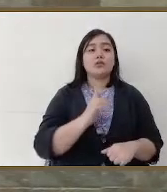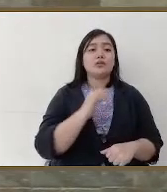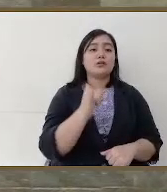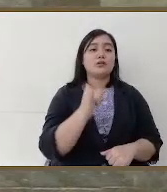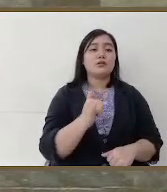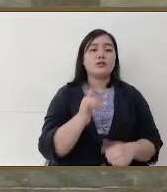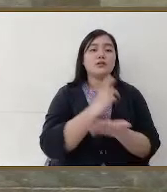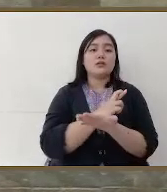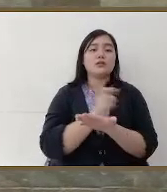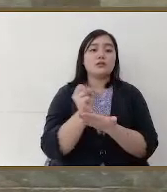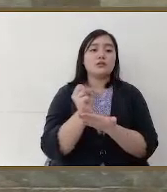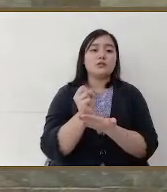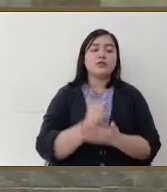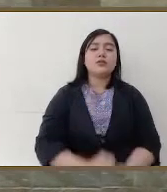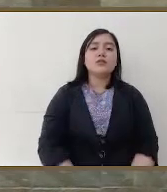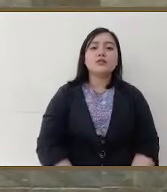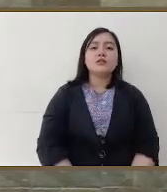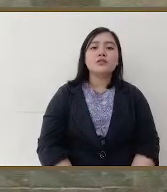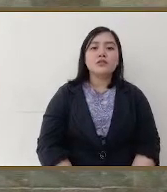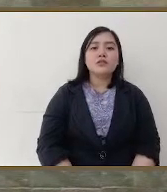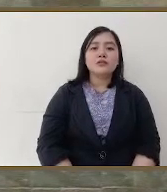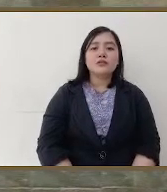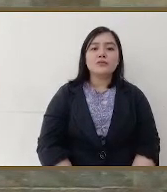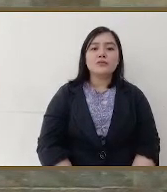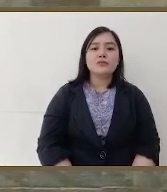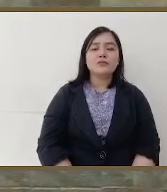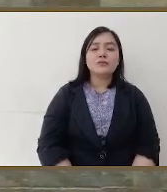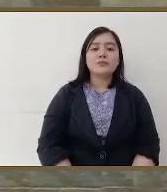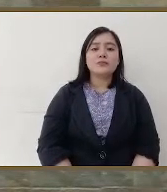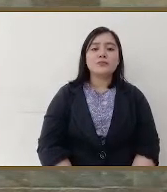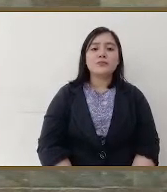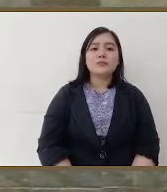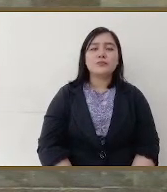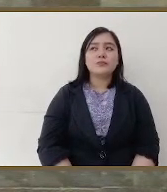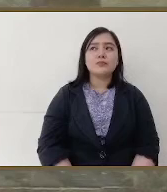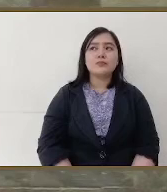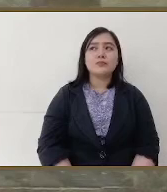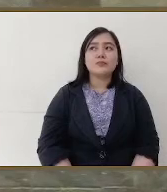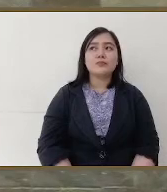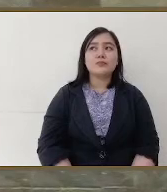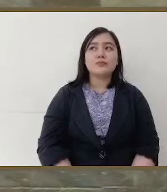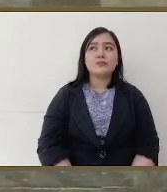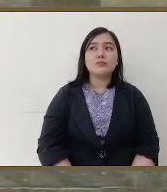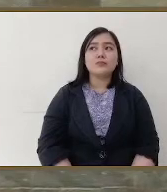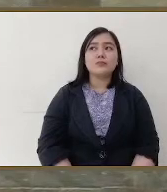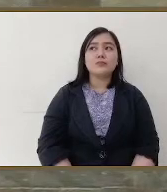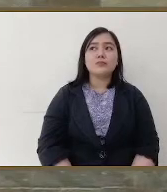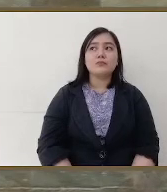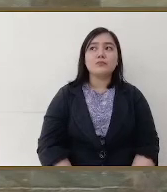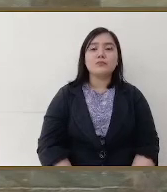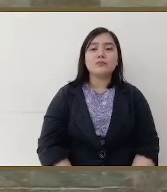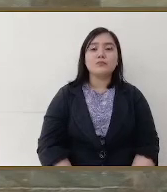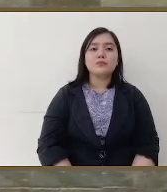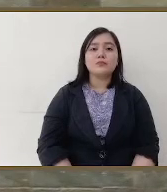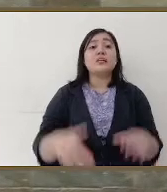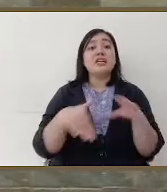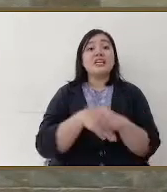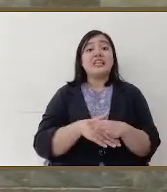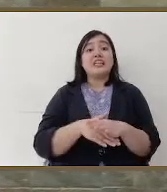Now, sa training pa lamang, kapatid, kailangan natin ng Diyos. Sa discipline, kailangan natin ng